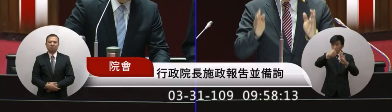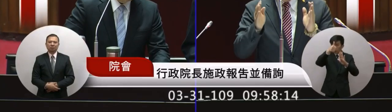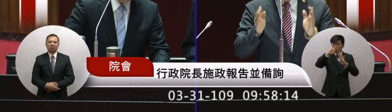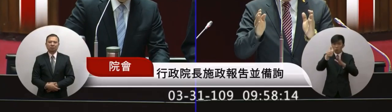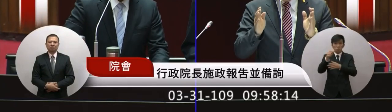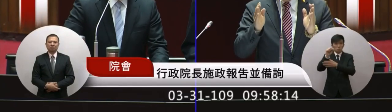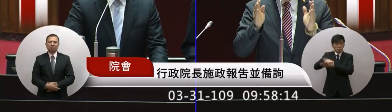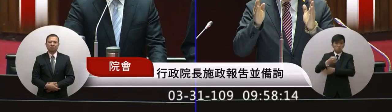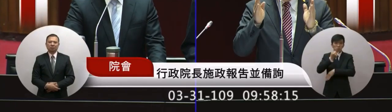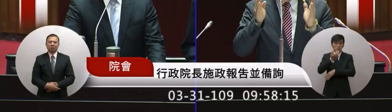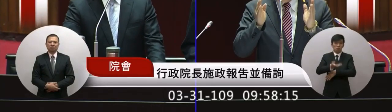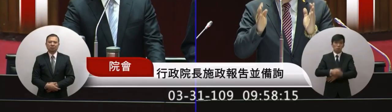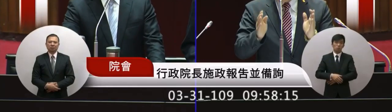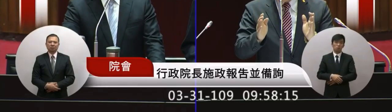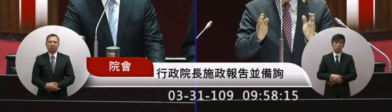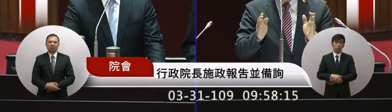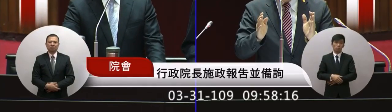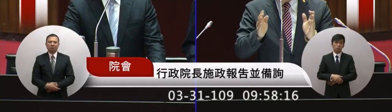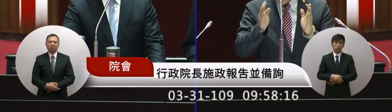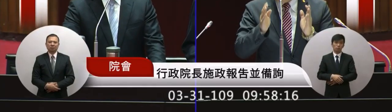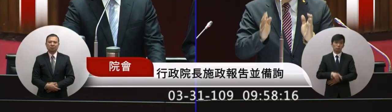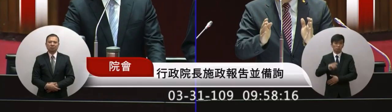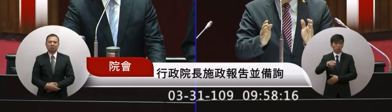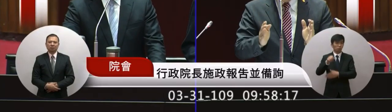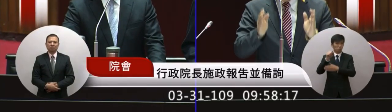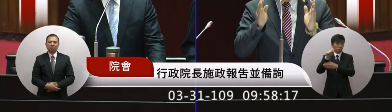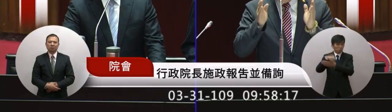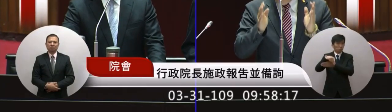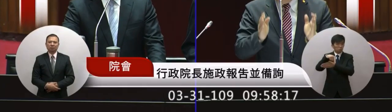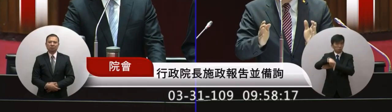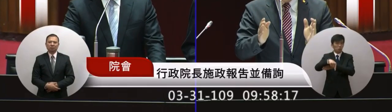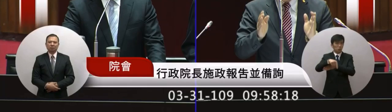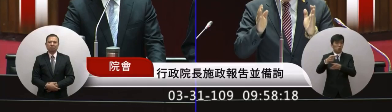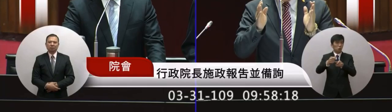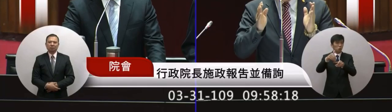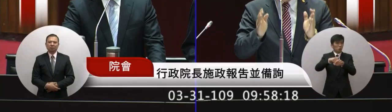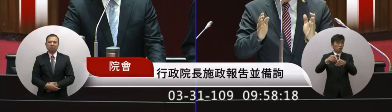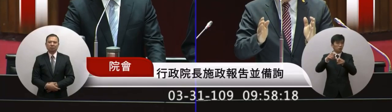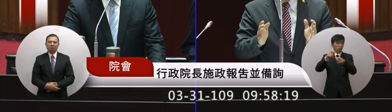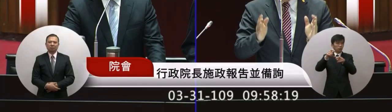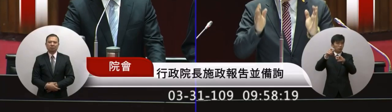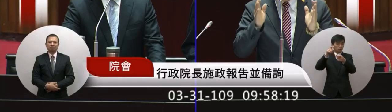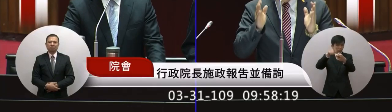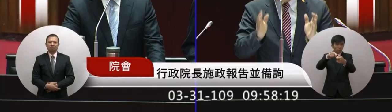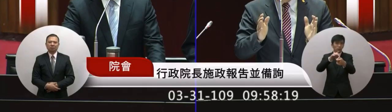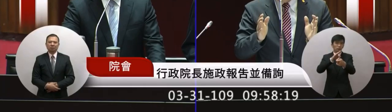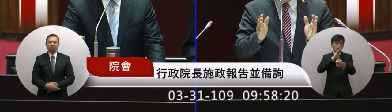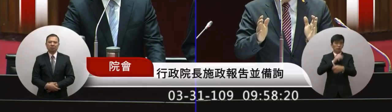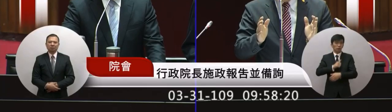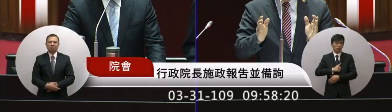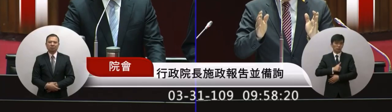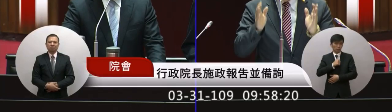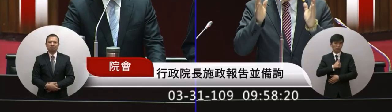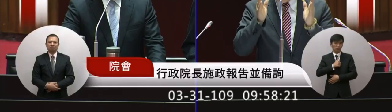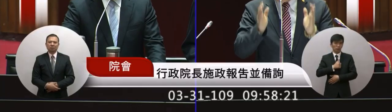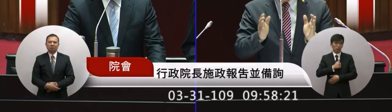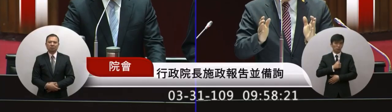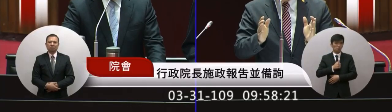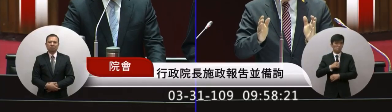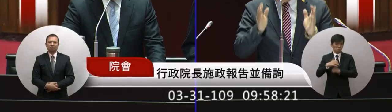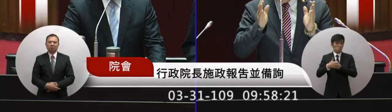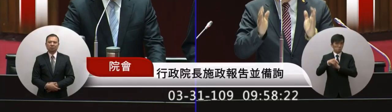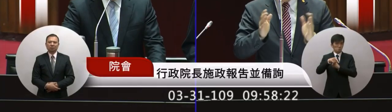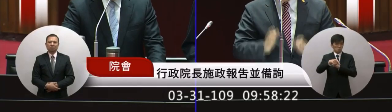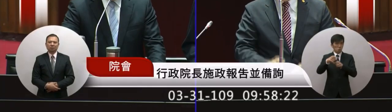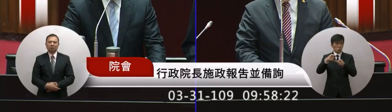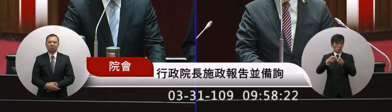诺。承诺的主要的价值是他能够确保我们公投能够真的是一